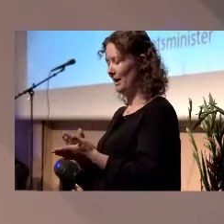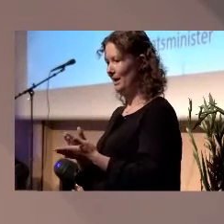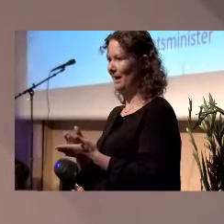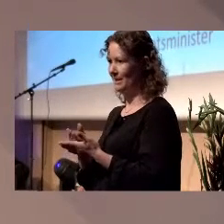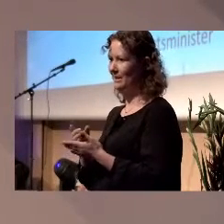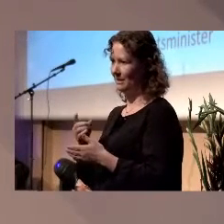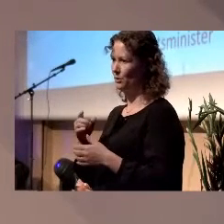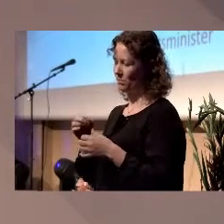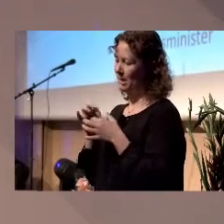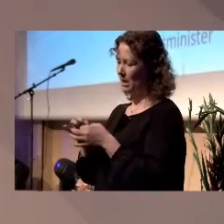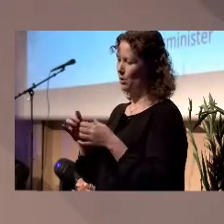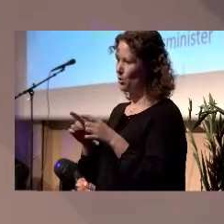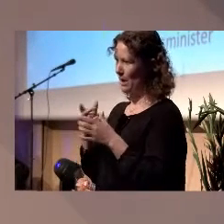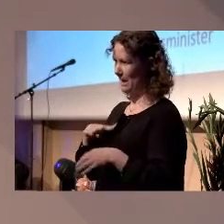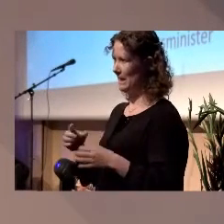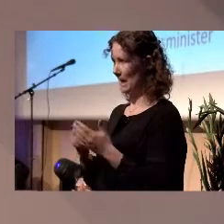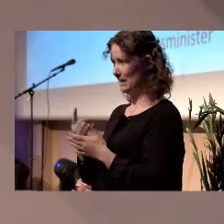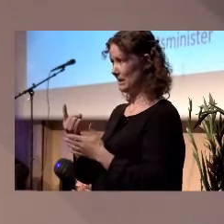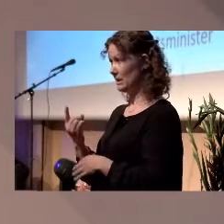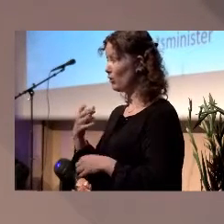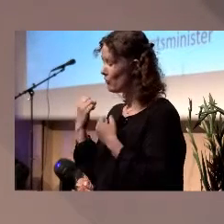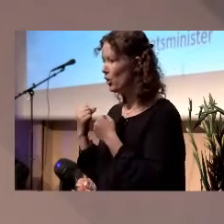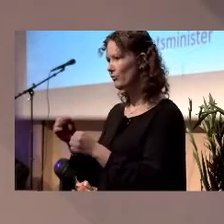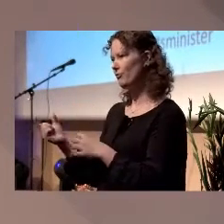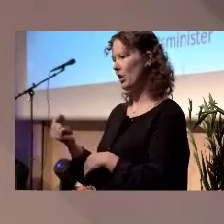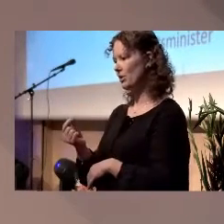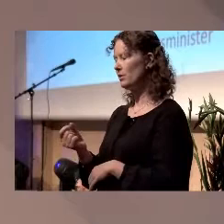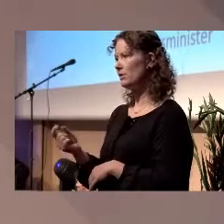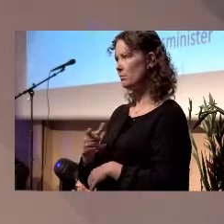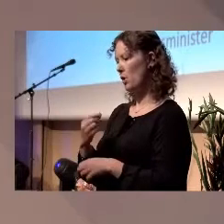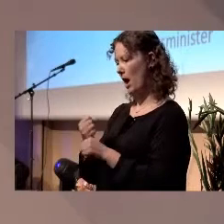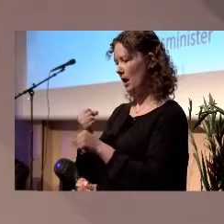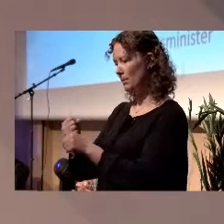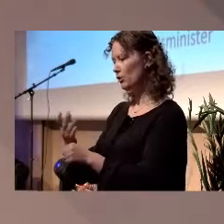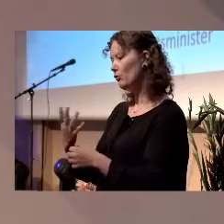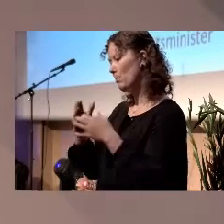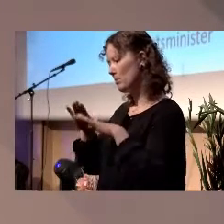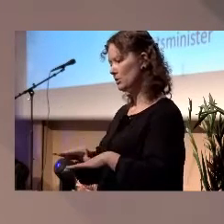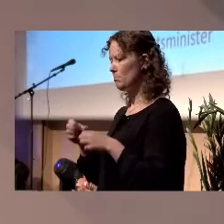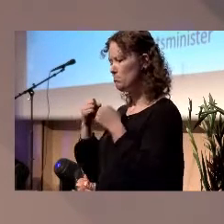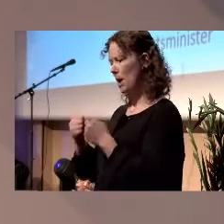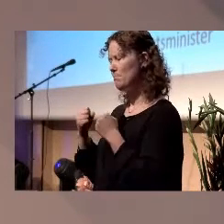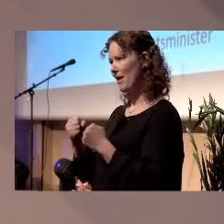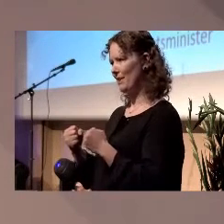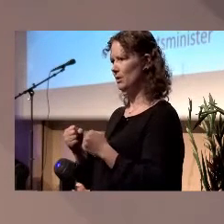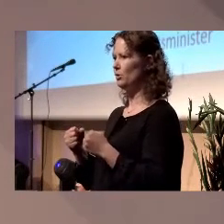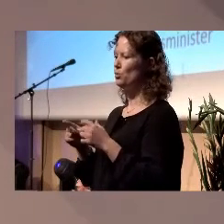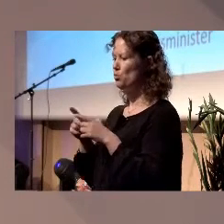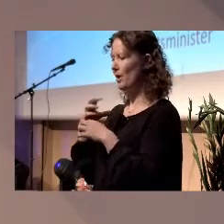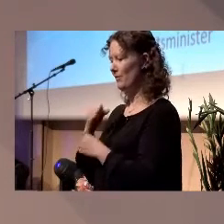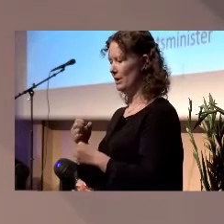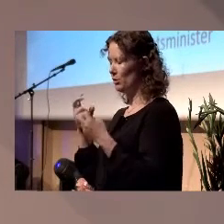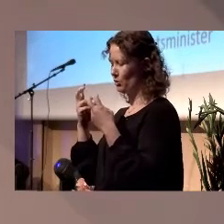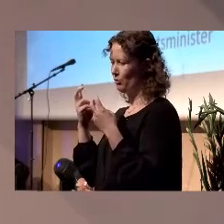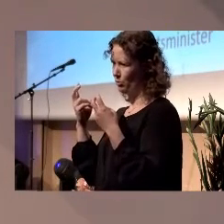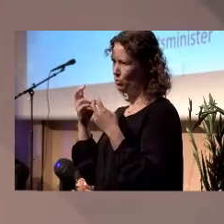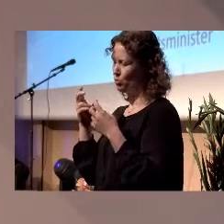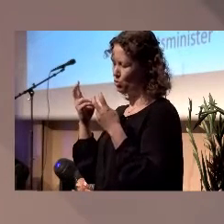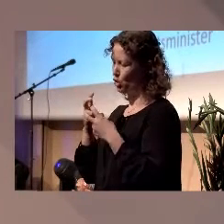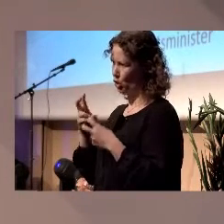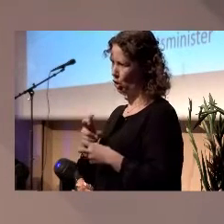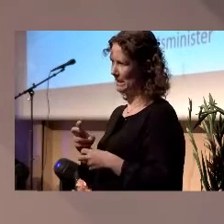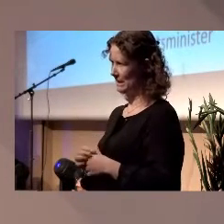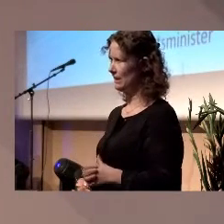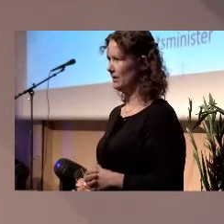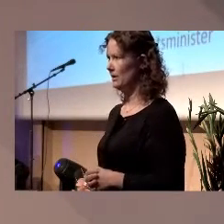uheldige hendelser. Vi har fått fart på arbeidet med å få på plass en permanent uavhengig undersøkelseskommisjon.